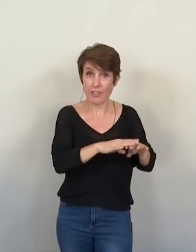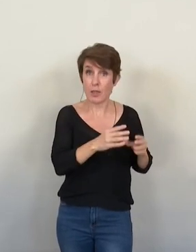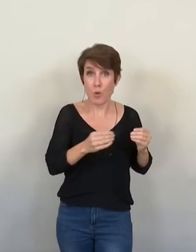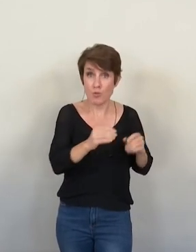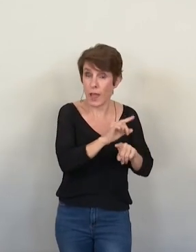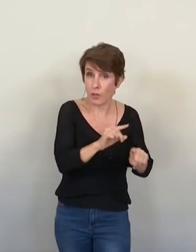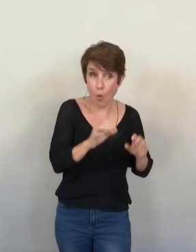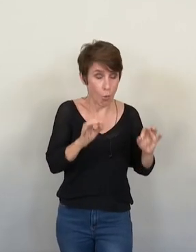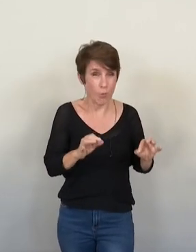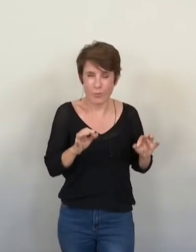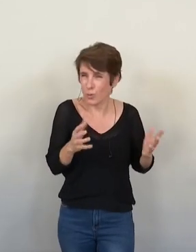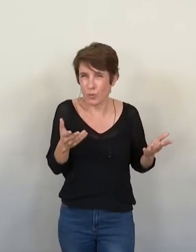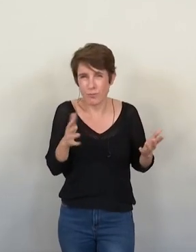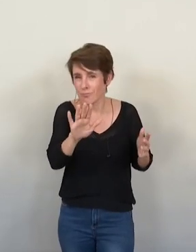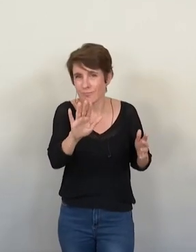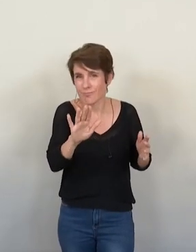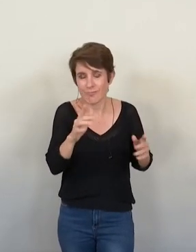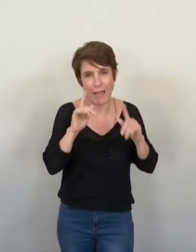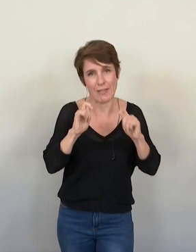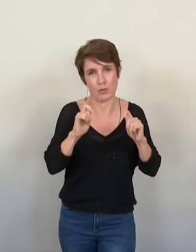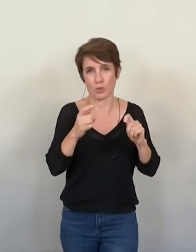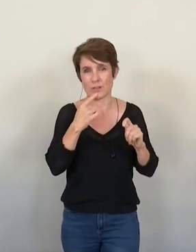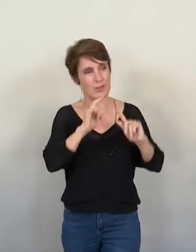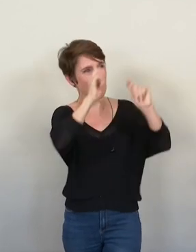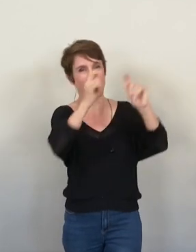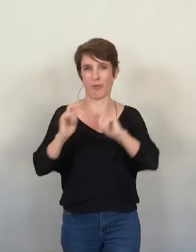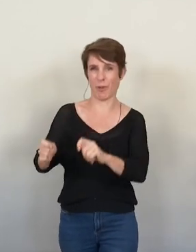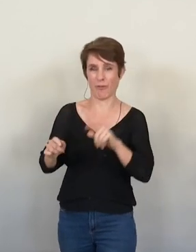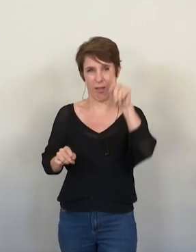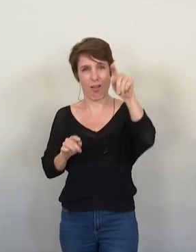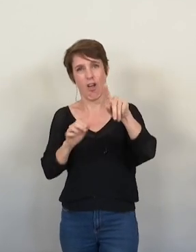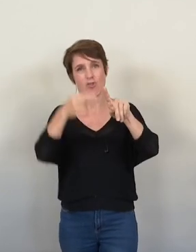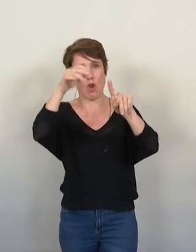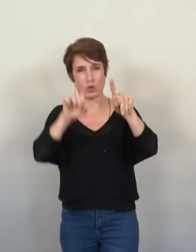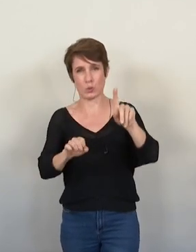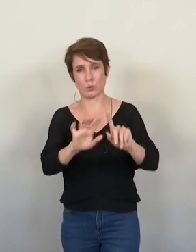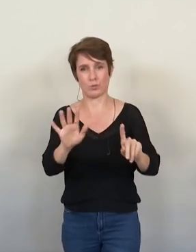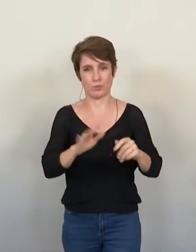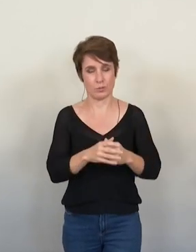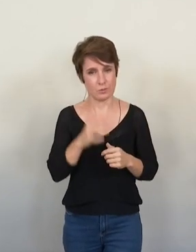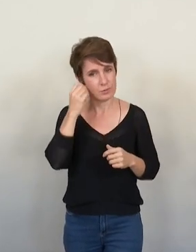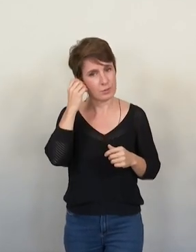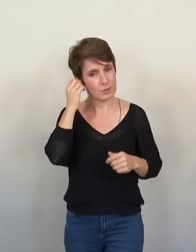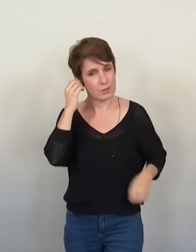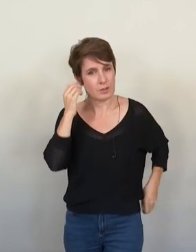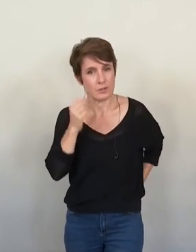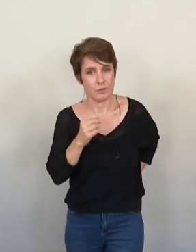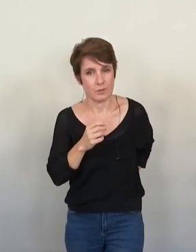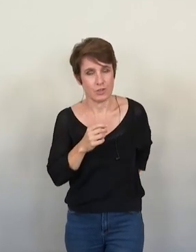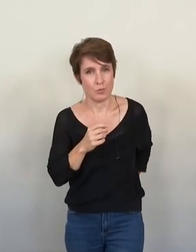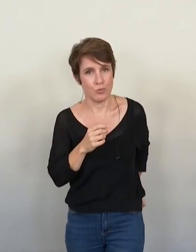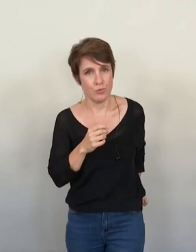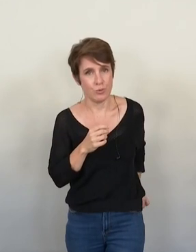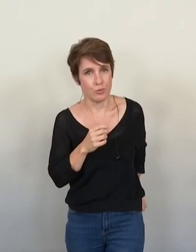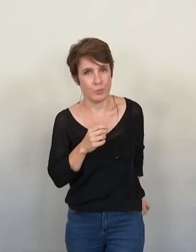quartiers une diversité de réalité euh que ça soit les EAU clair le début de la la vun d'c enfin bon bref Stalingrad tout ça